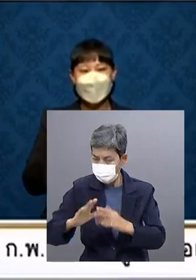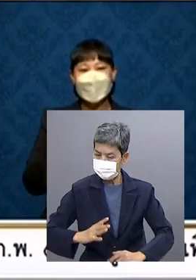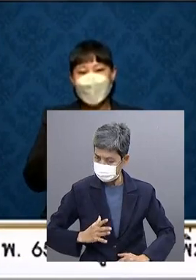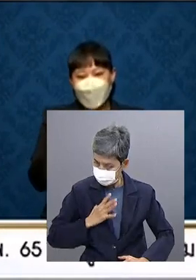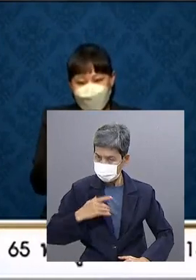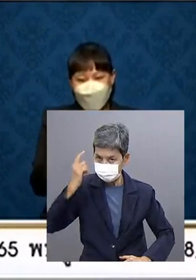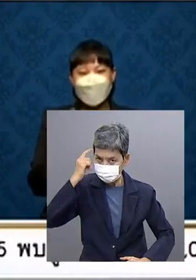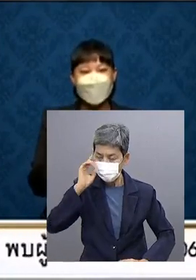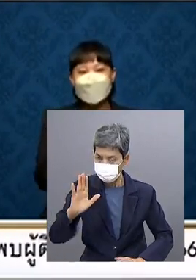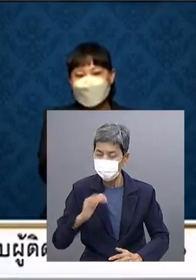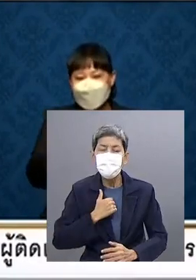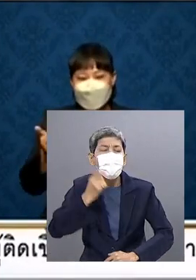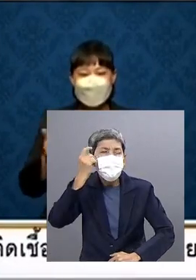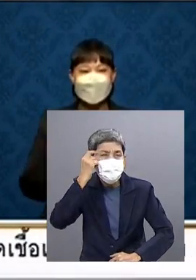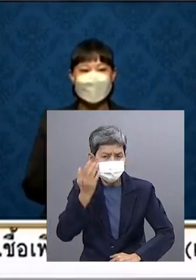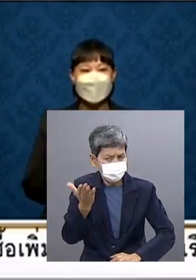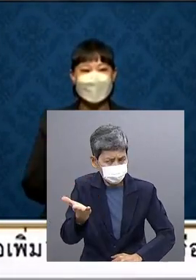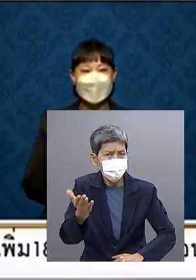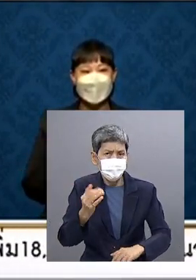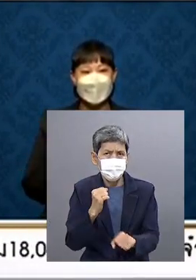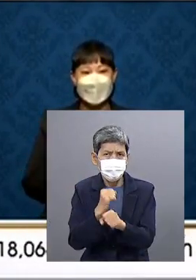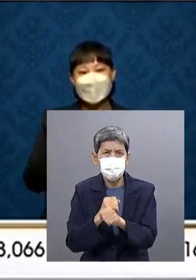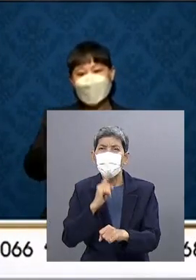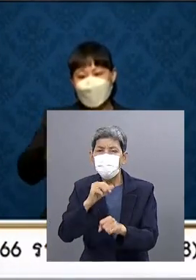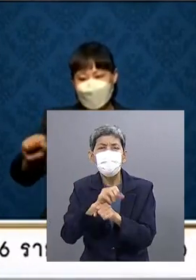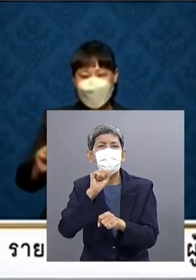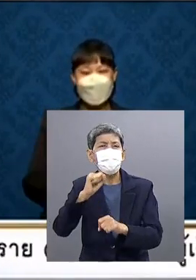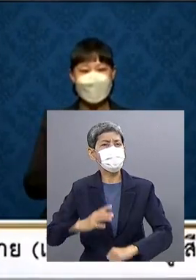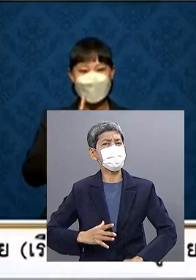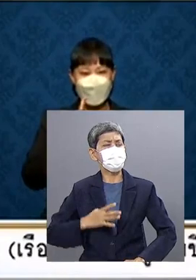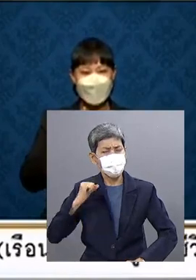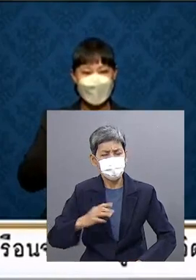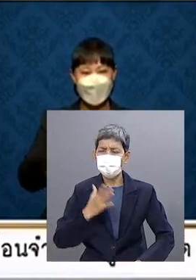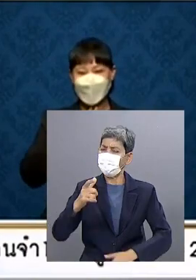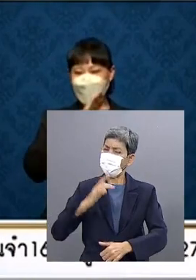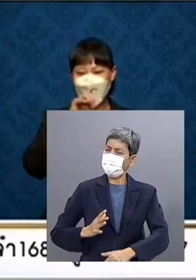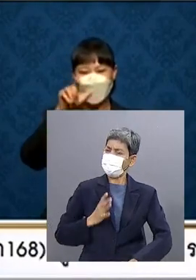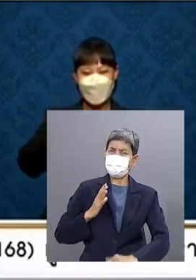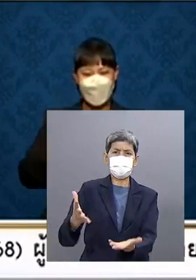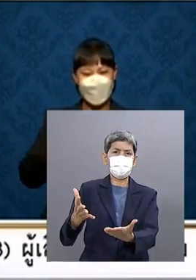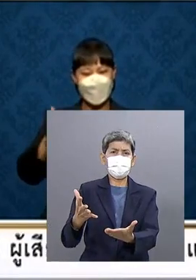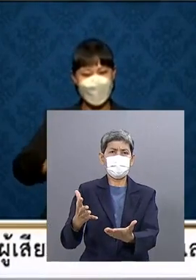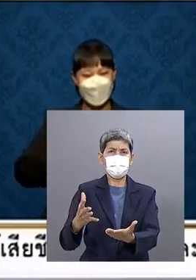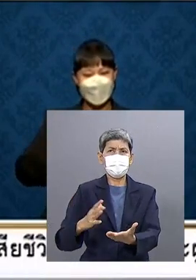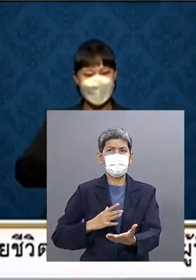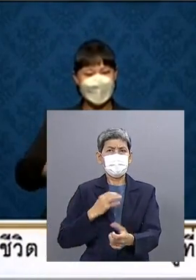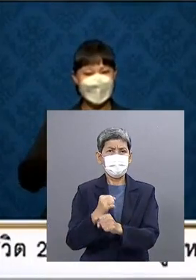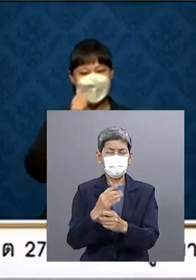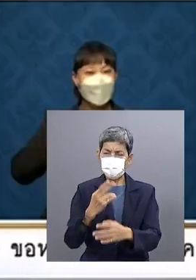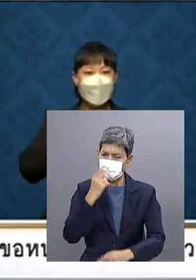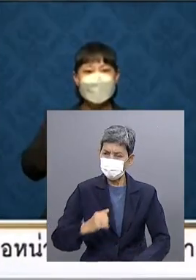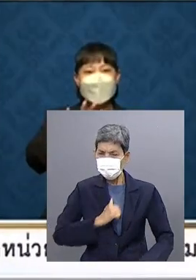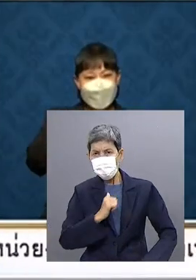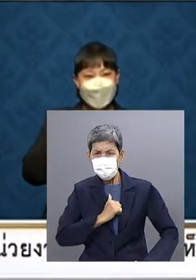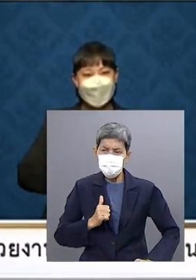ผมคิดว่าท่านถูกเค้าเรียกเป็น 2ผู้ทรงเกียรติแต่ทำตัวแบบนี้เหมือนนักเลงข้างถนนข้างนอก